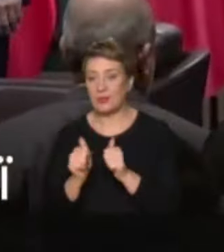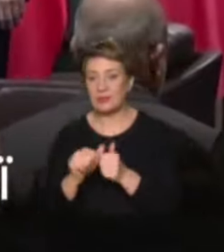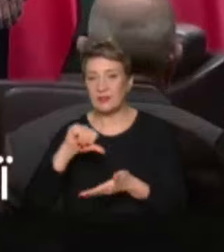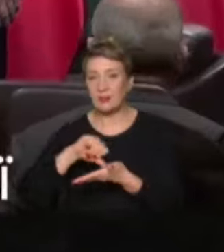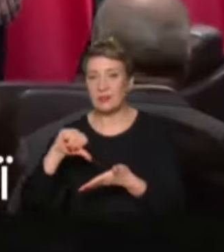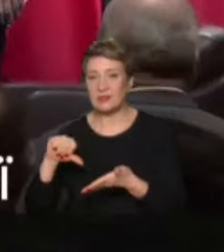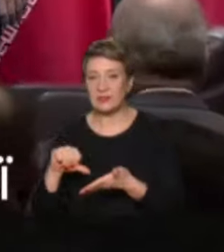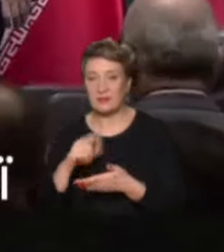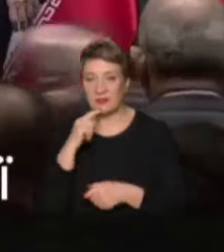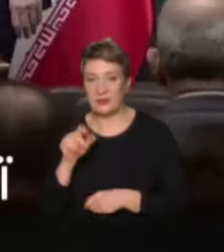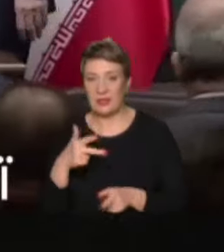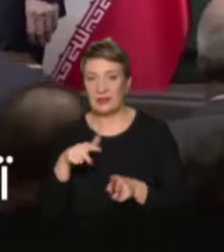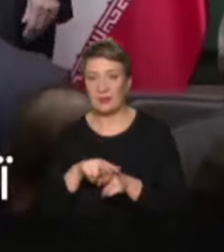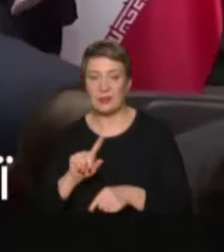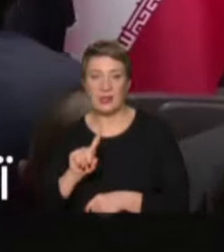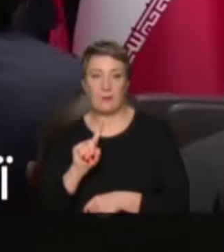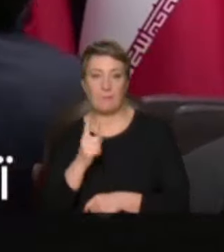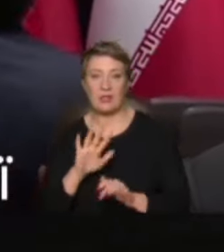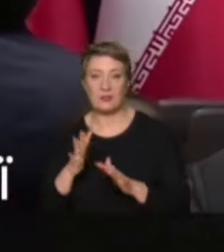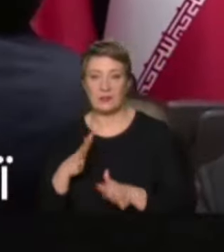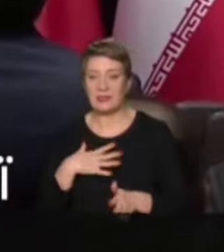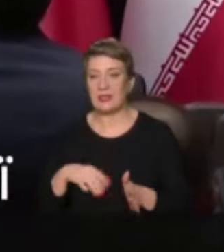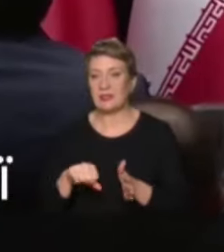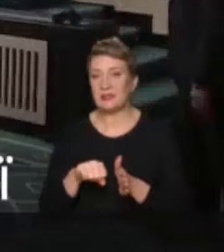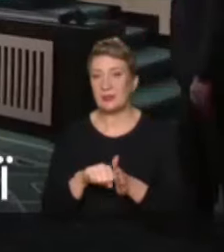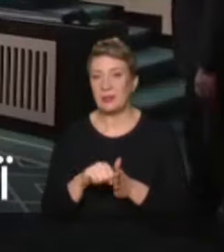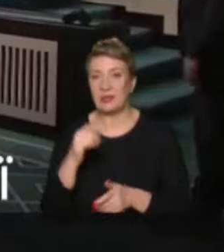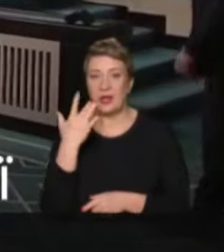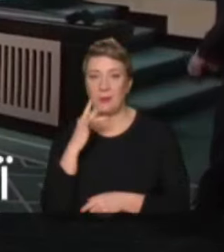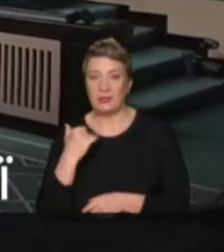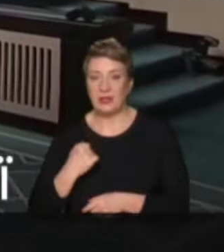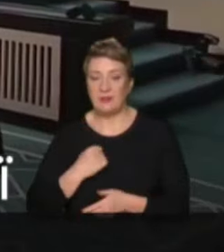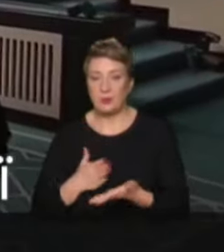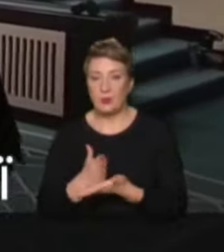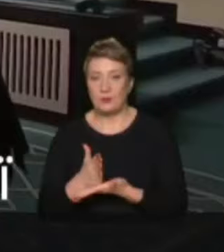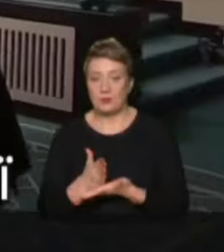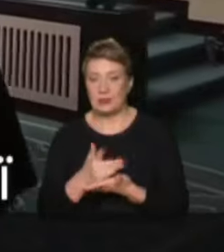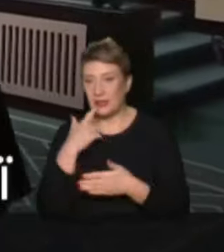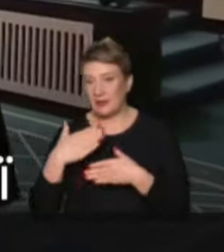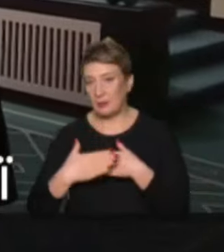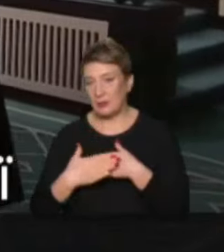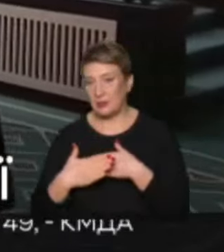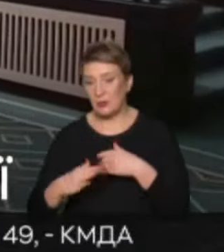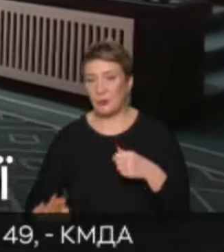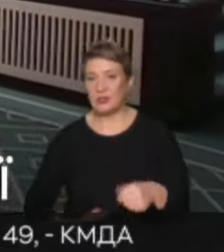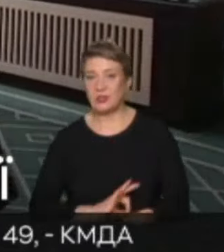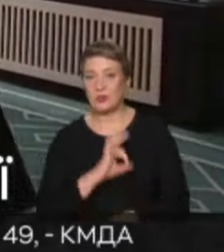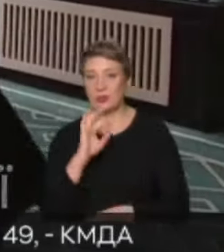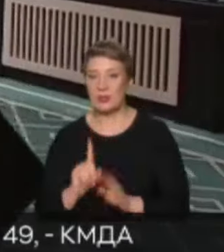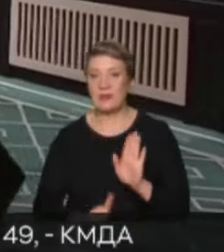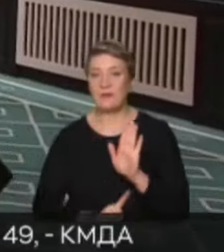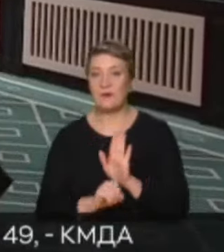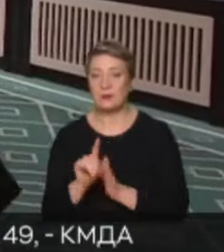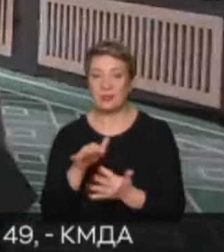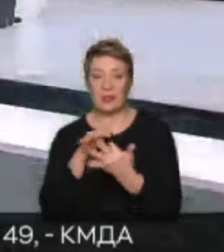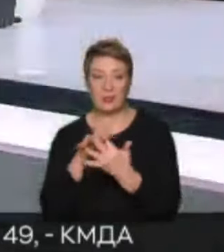став першим випадком загибелі американських військовослужбовців від ворожого вогню на Близькому Сході від початку війни в секторі